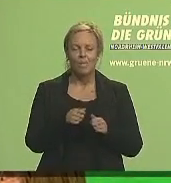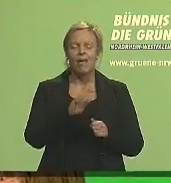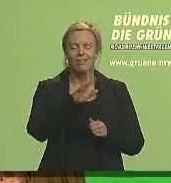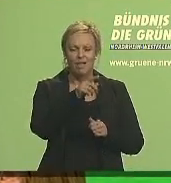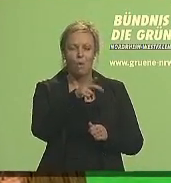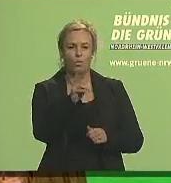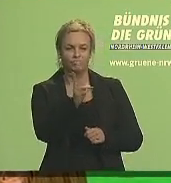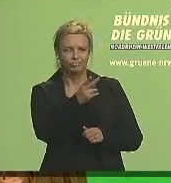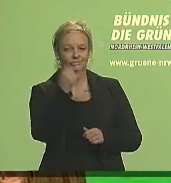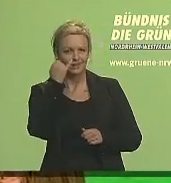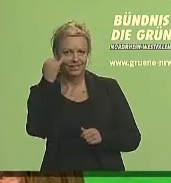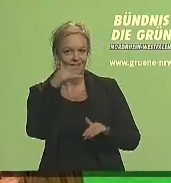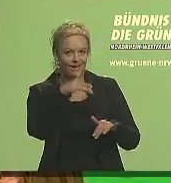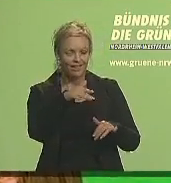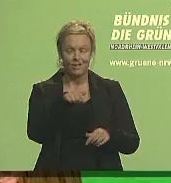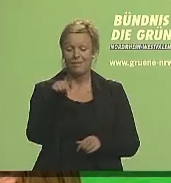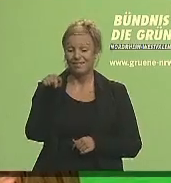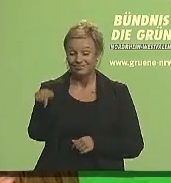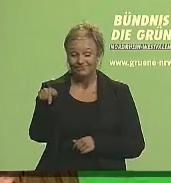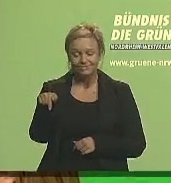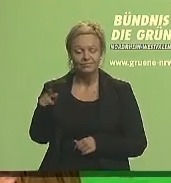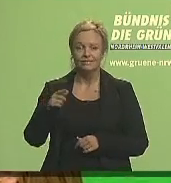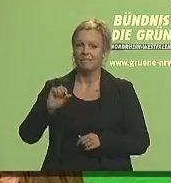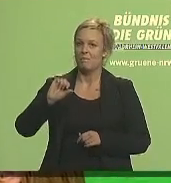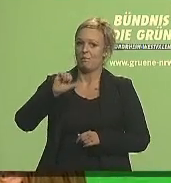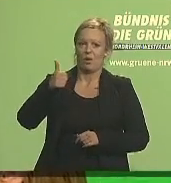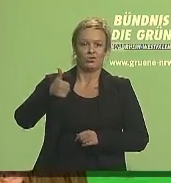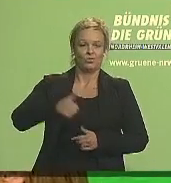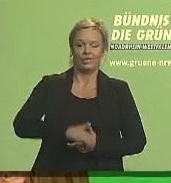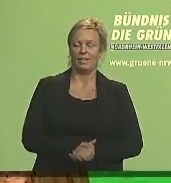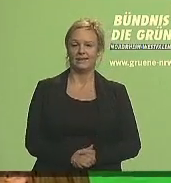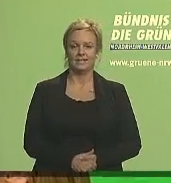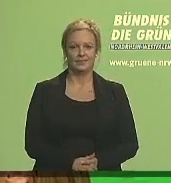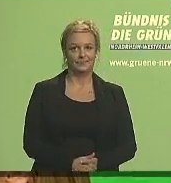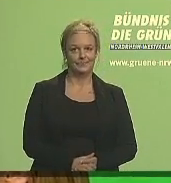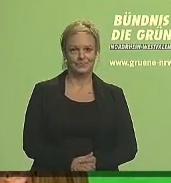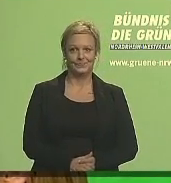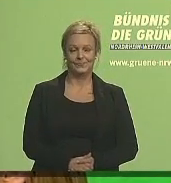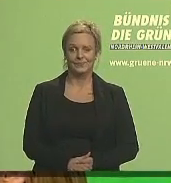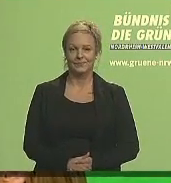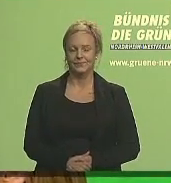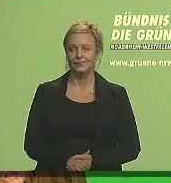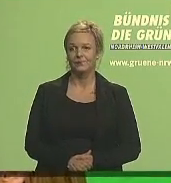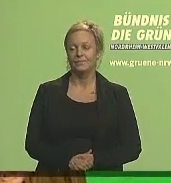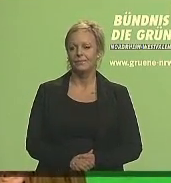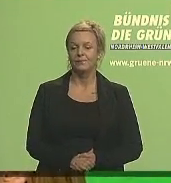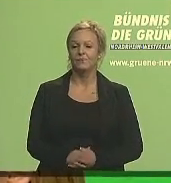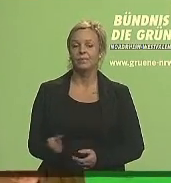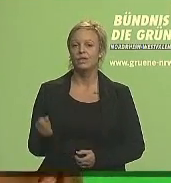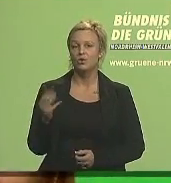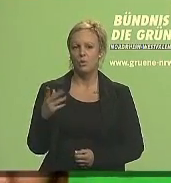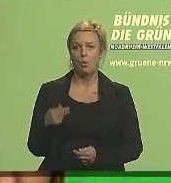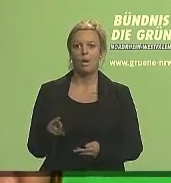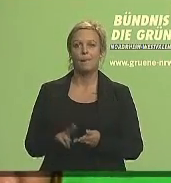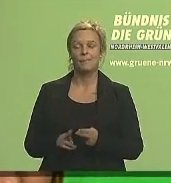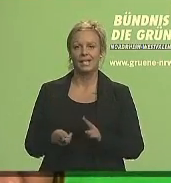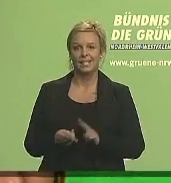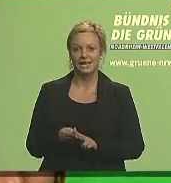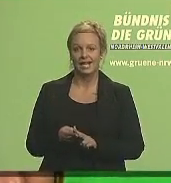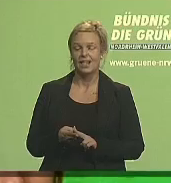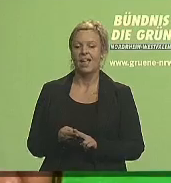sie es machen, ist es wirklich etwas Besonderes und das ist, sind die Neumitgliederseminare des Kreisverbandes